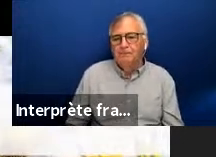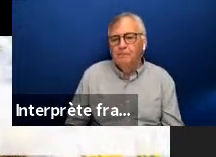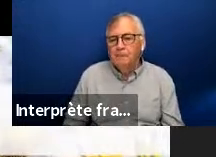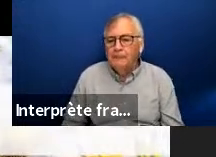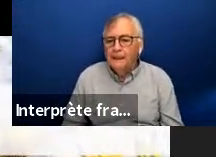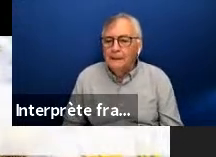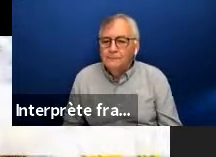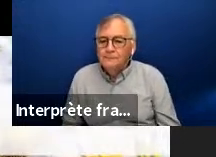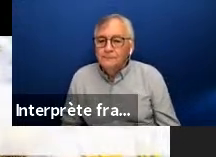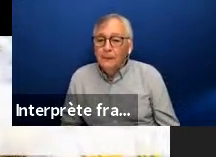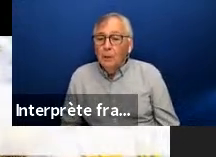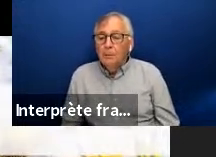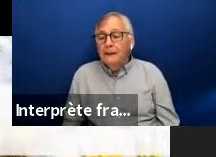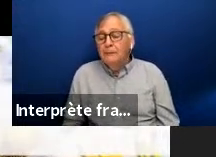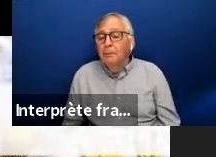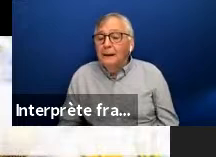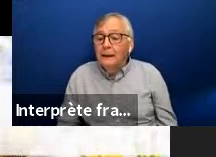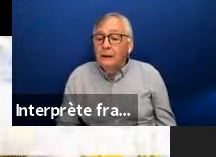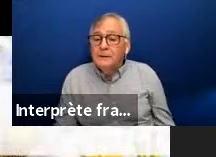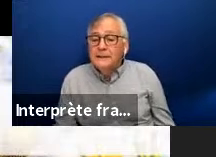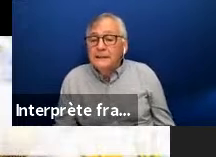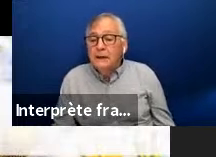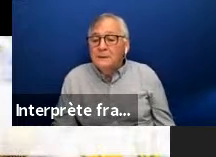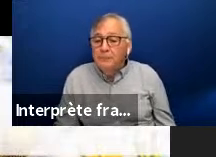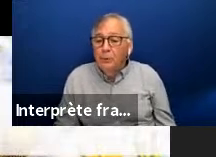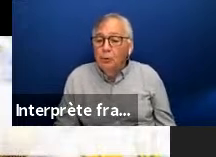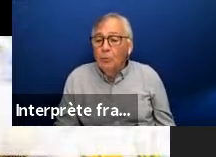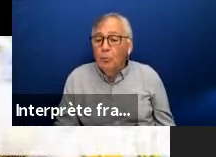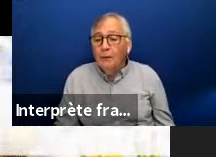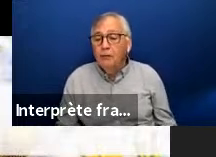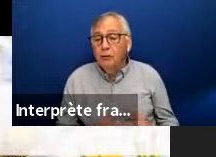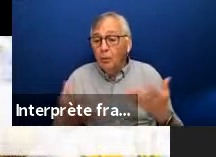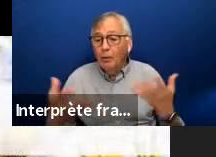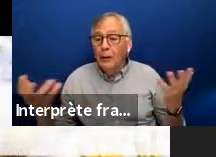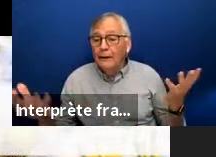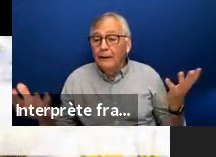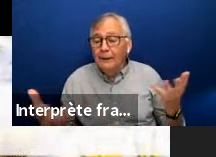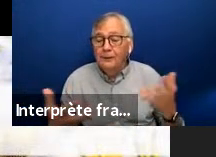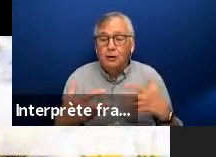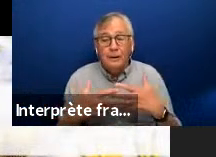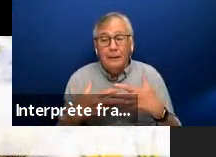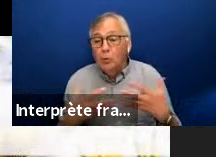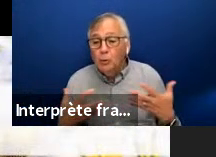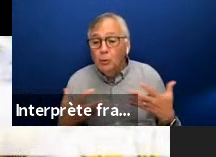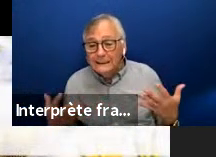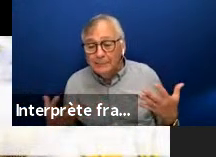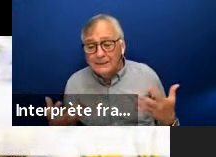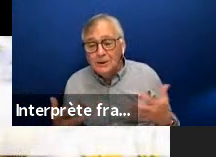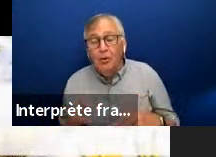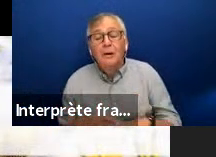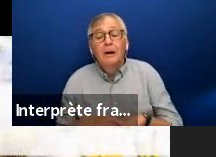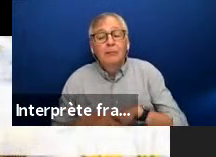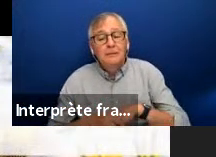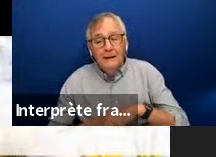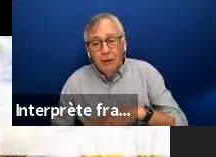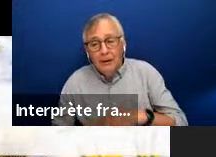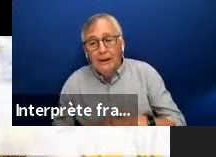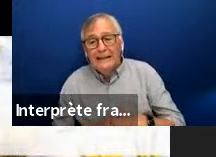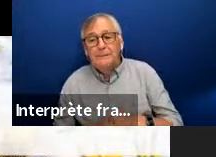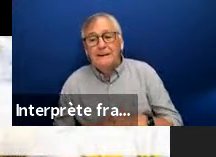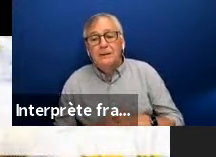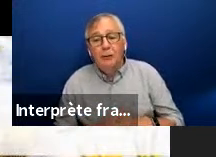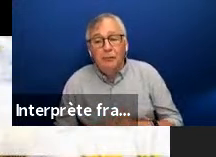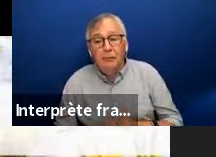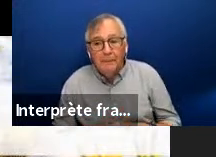décalage. Peut-être vous parlez aussi un petit peu de moi. Vous me voyez que je fais beaucoup d'expressions. Vous allez voir